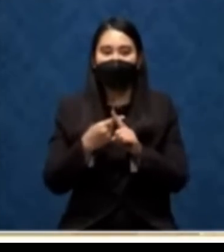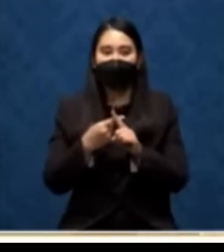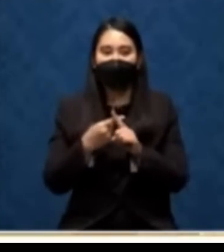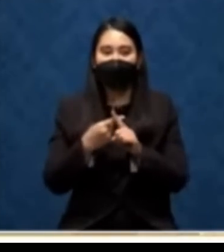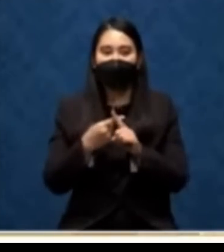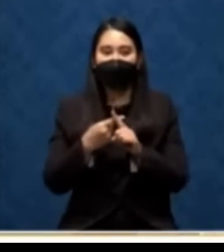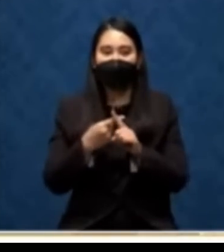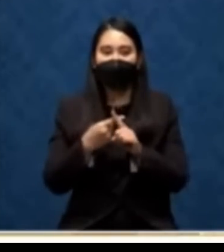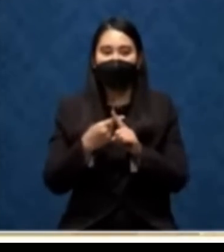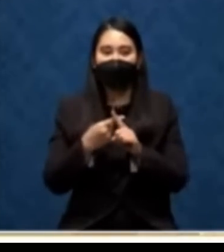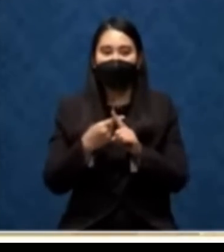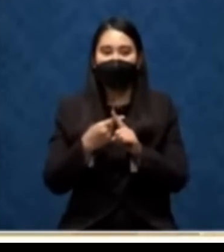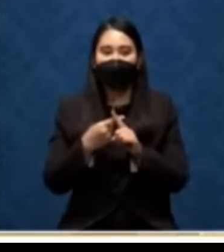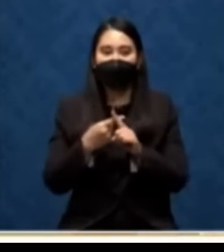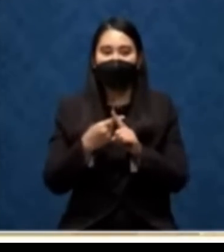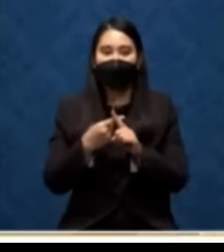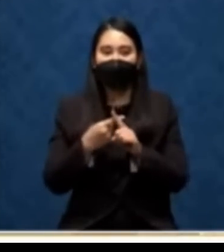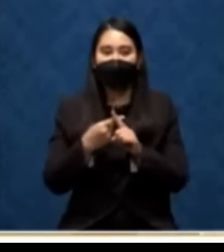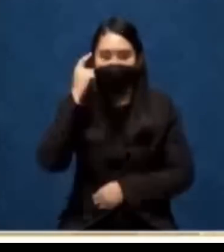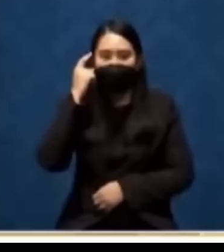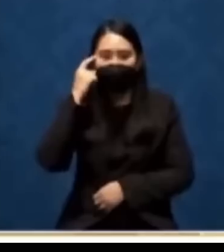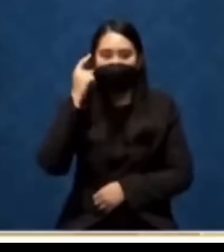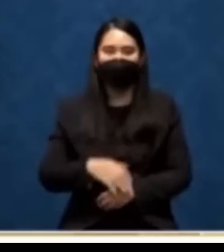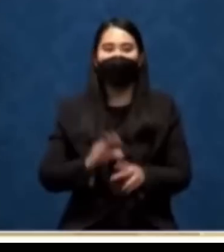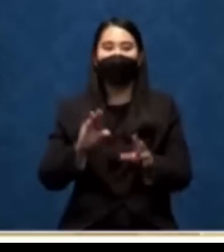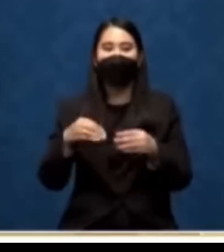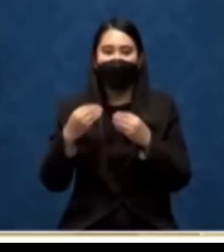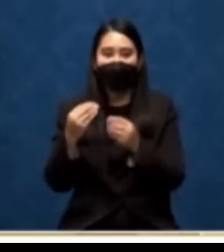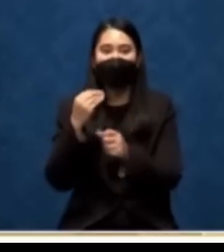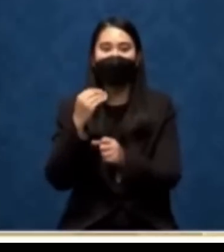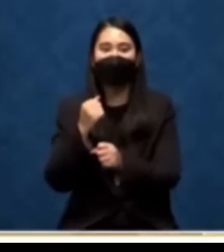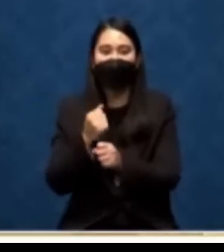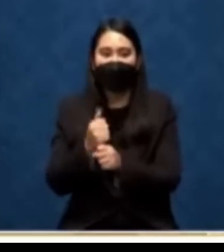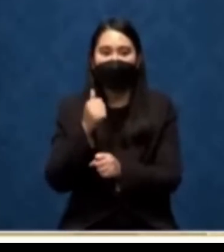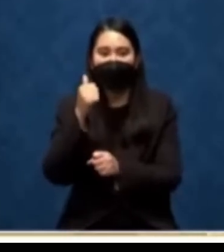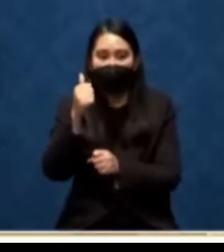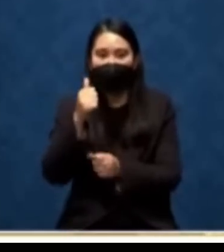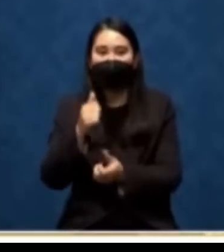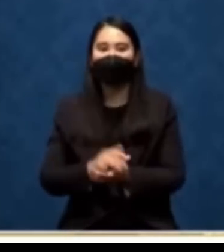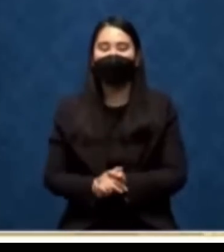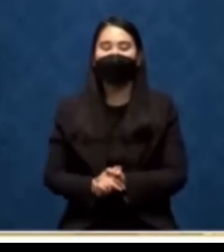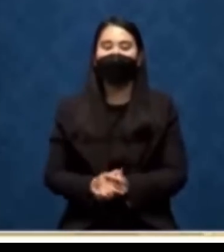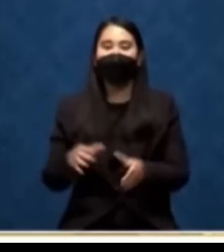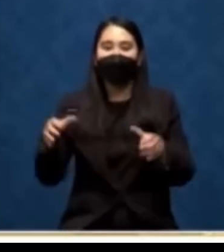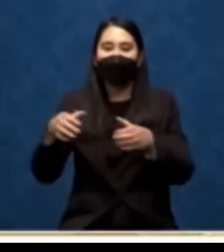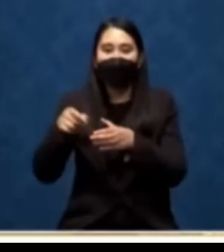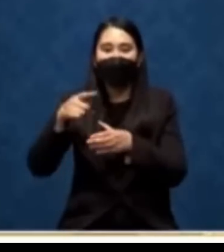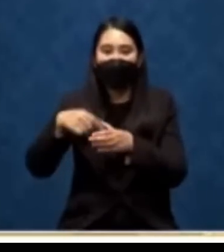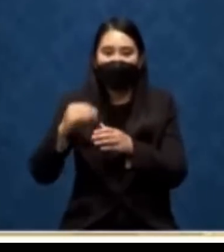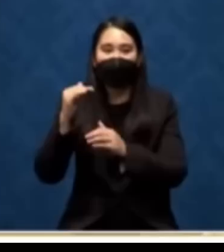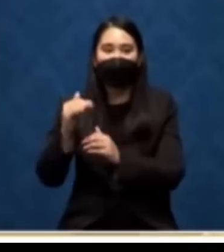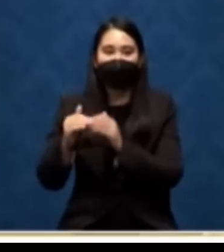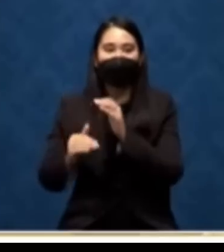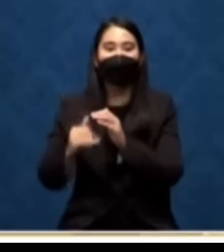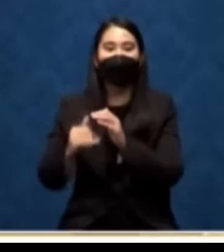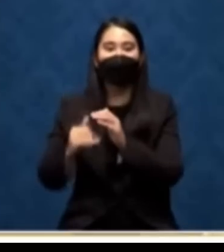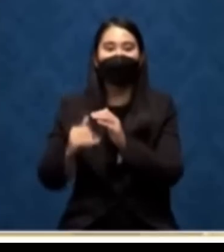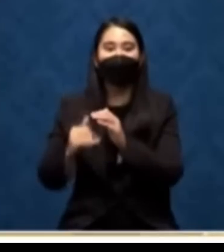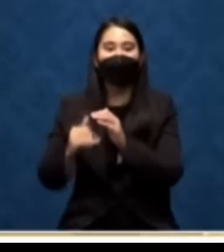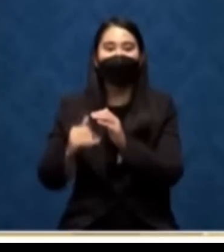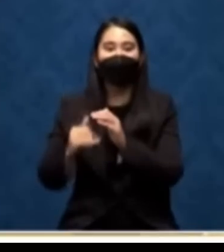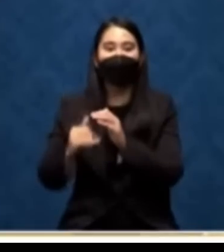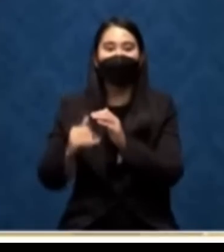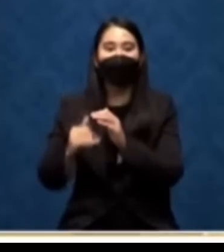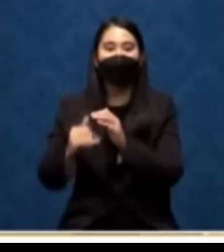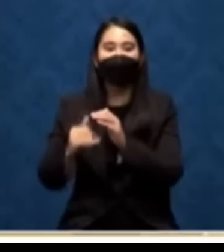การสมรู้ร่วมคิดอนุญาตให้อาชญากรรมข้ามชาติเหล่านี้เจริญงอกงามโตเอ